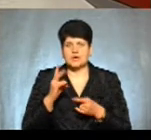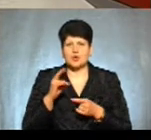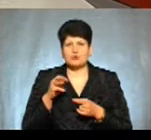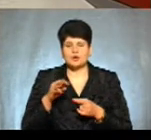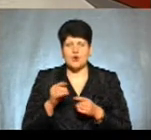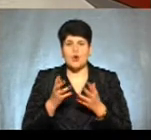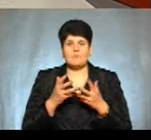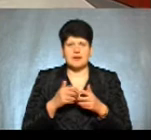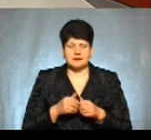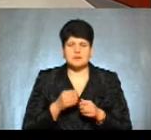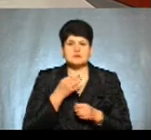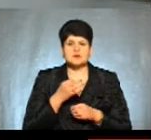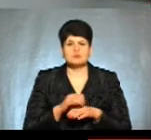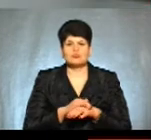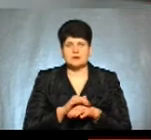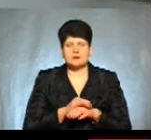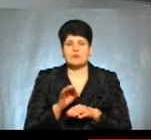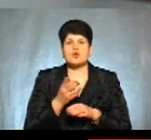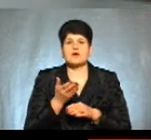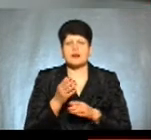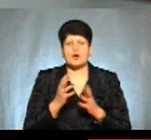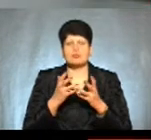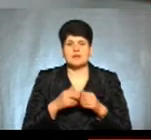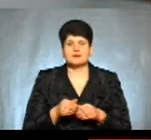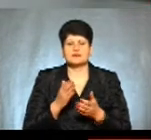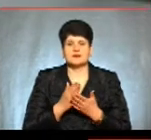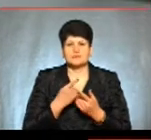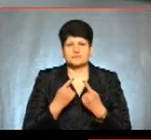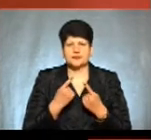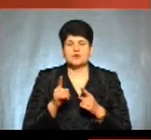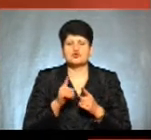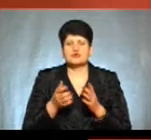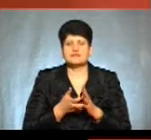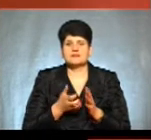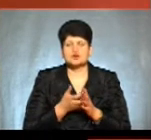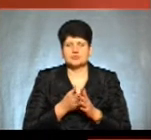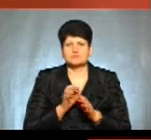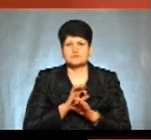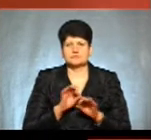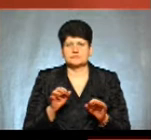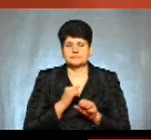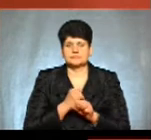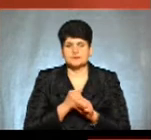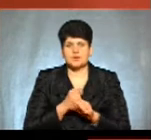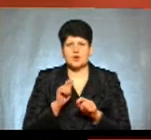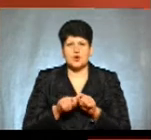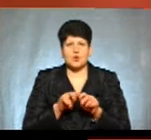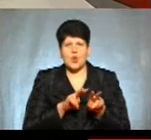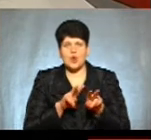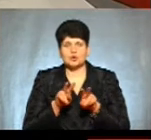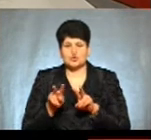телекомунікаційного обладнання. Скажіть, будь ласка, про яке обладнання йдеться, чого не вистачає, аби ефективно здійснювати контроль